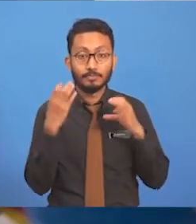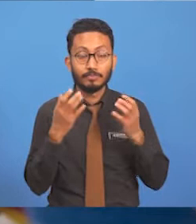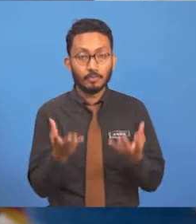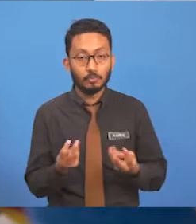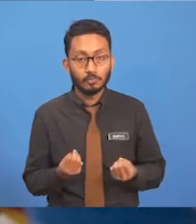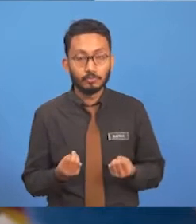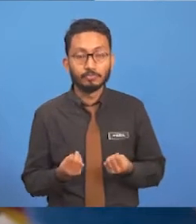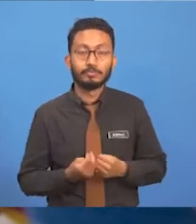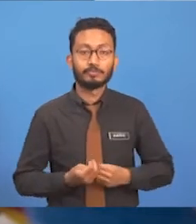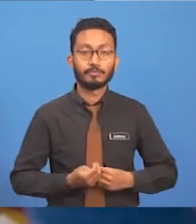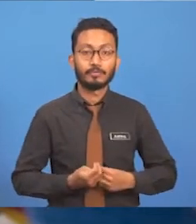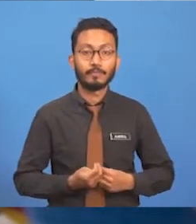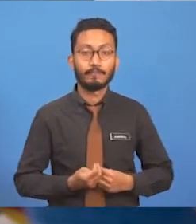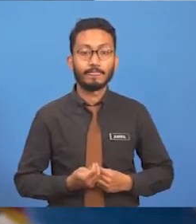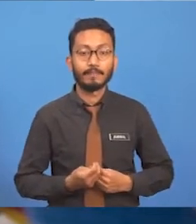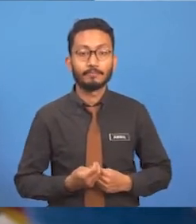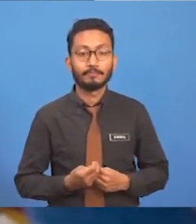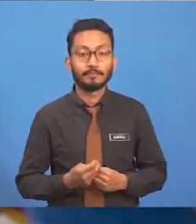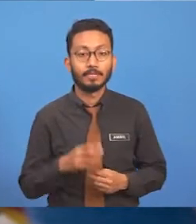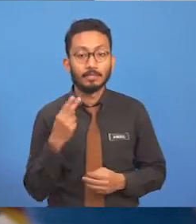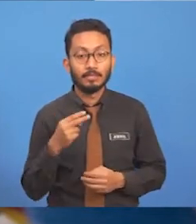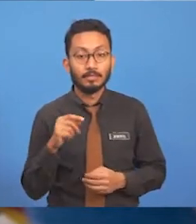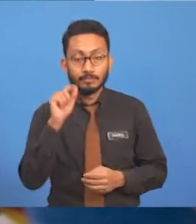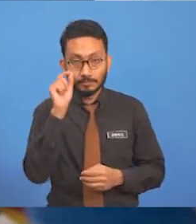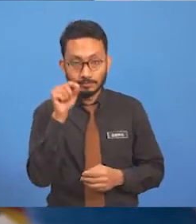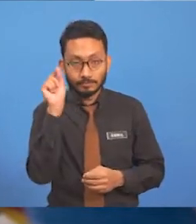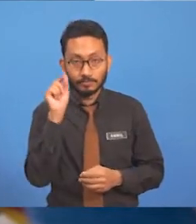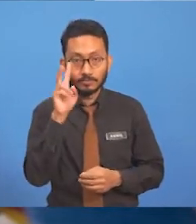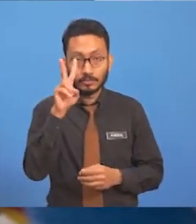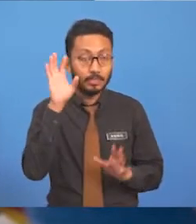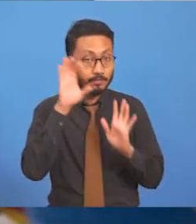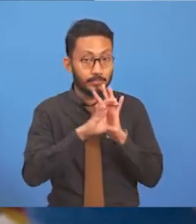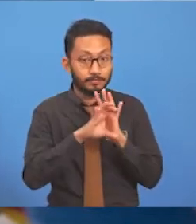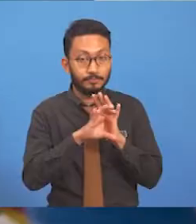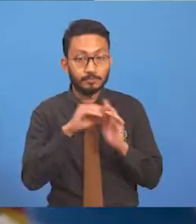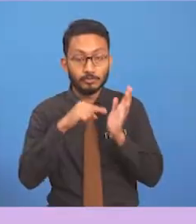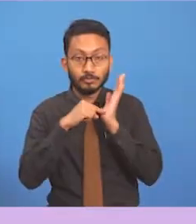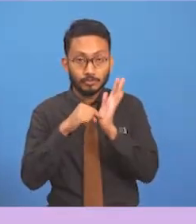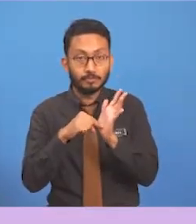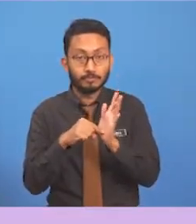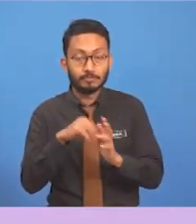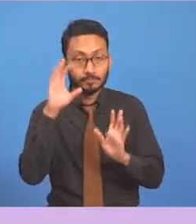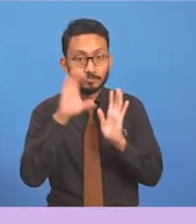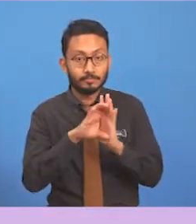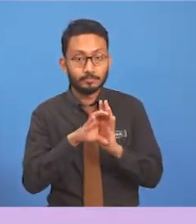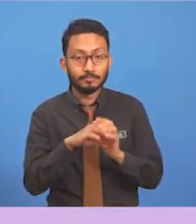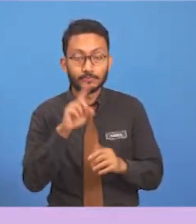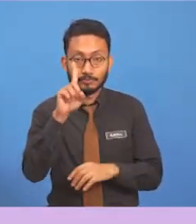murid-murid hayati dua gambar yang ditunjukkan gambar pertama